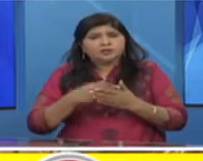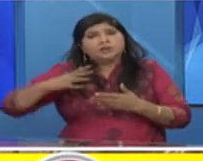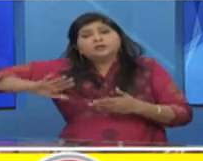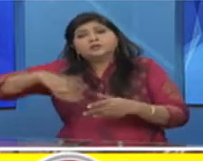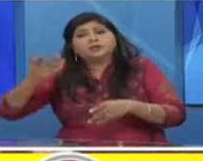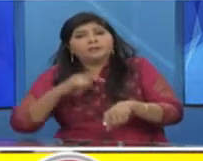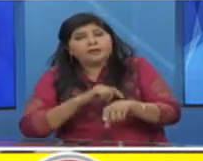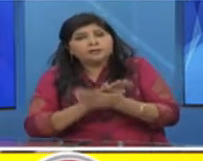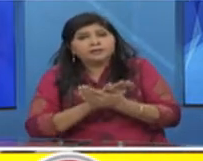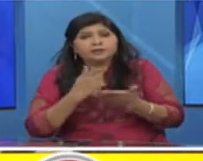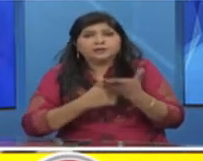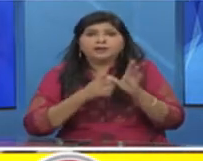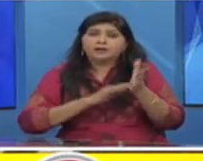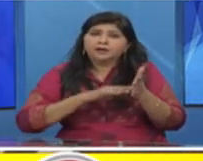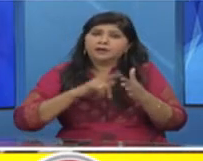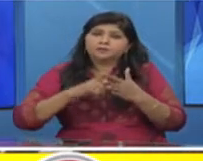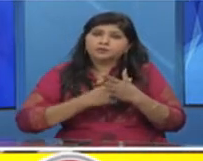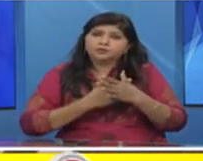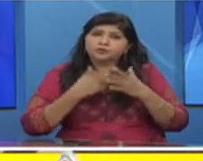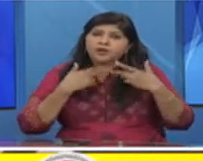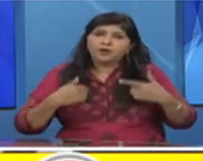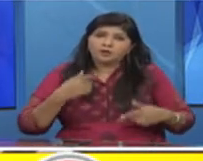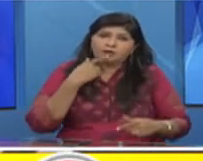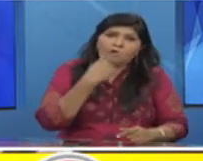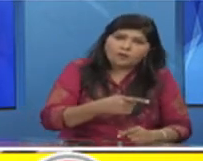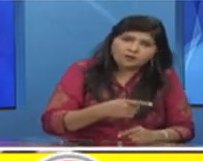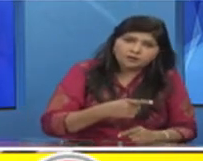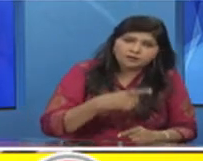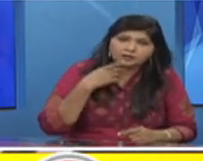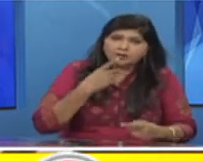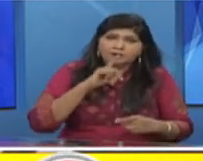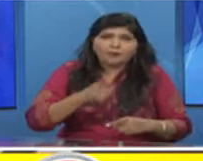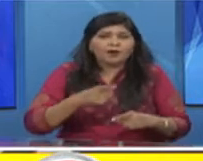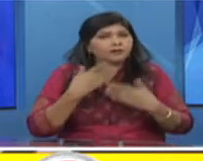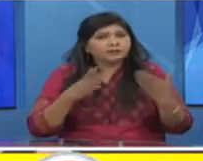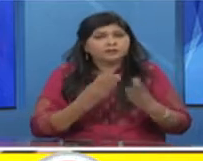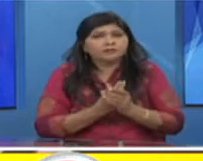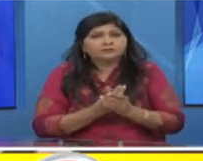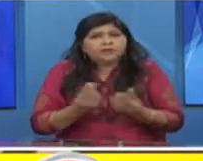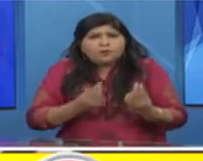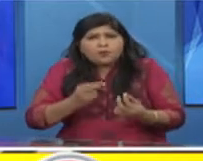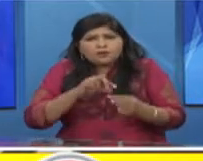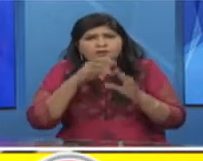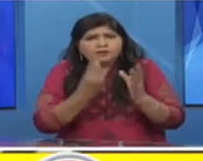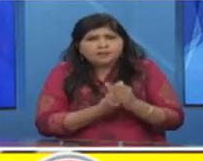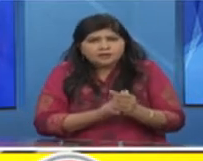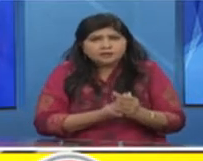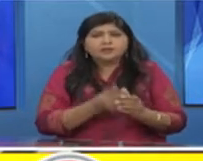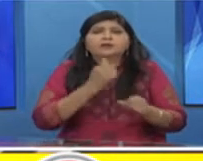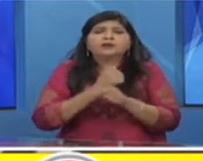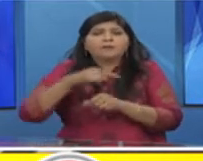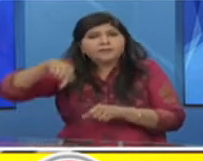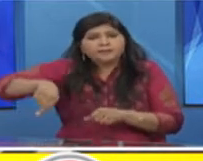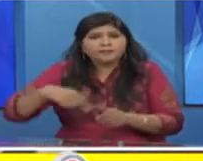लेकिन जब राम जन्मभूमि पर फैसला आया, तब सरकार ने, राजनीतिक दलों ने, सामाजिक संगठनों